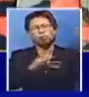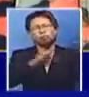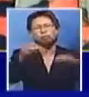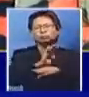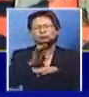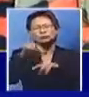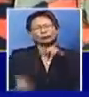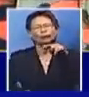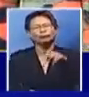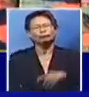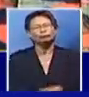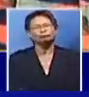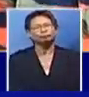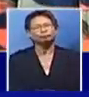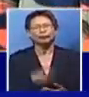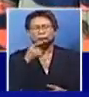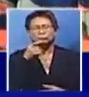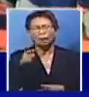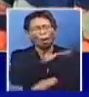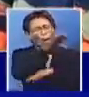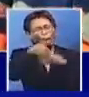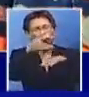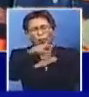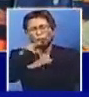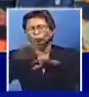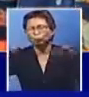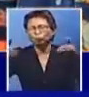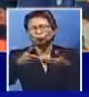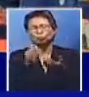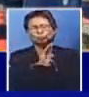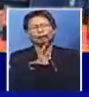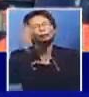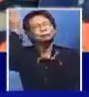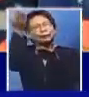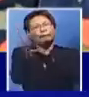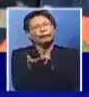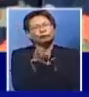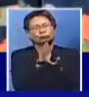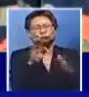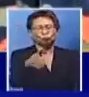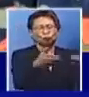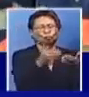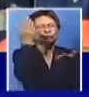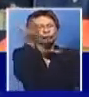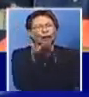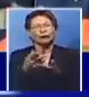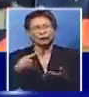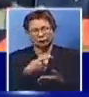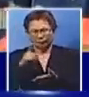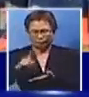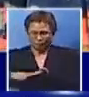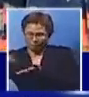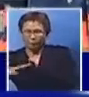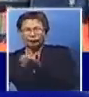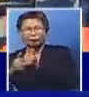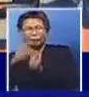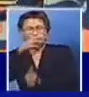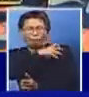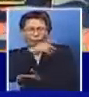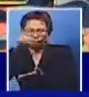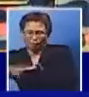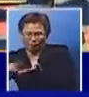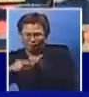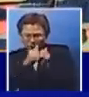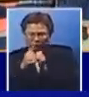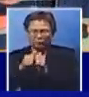Minta dikosongkan, tutup sementara lah sehingga kita jalankan pemeriksaan bersama dengan pihak berkuasa